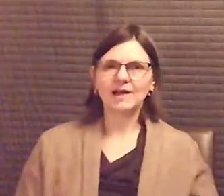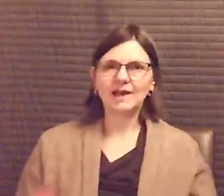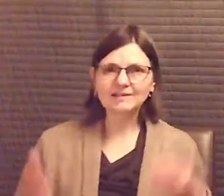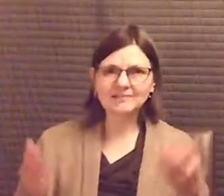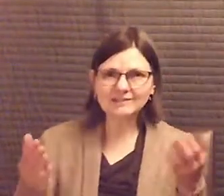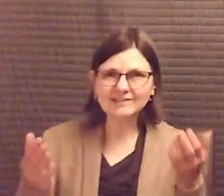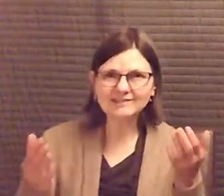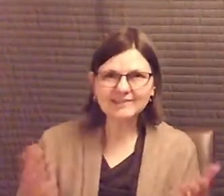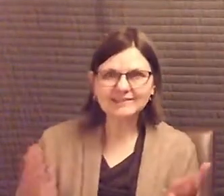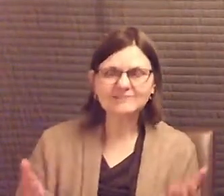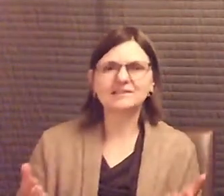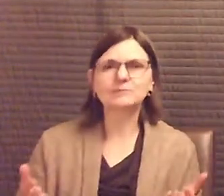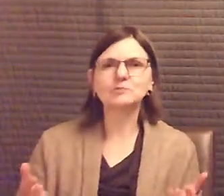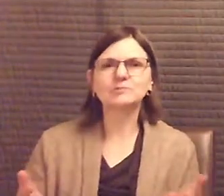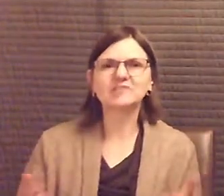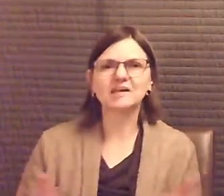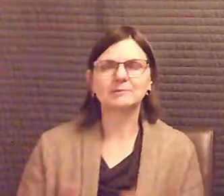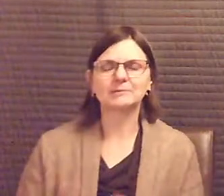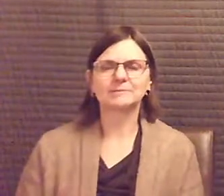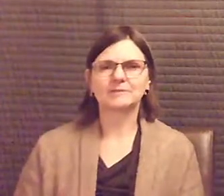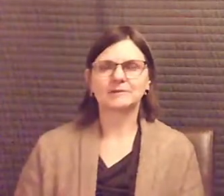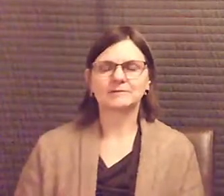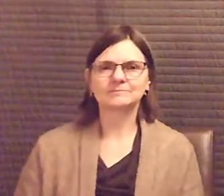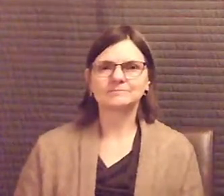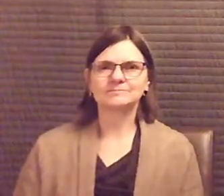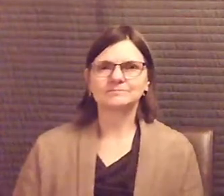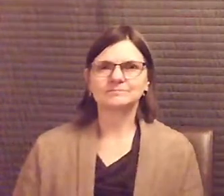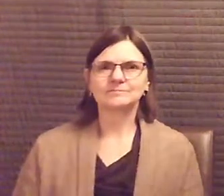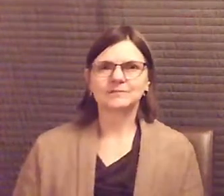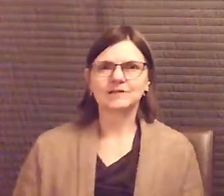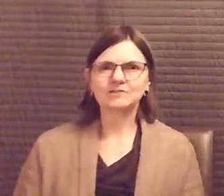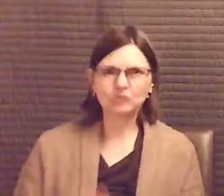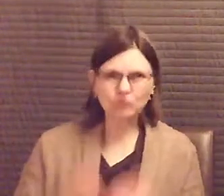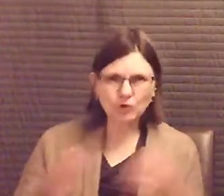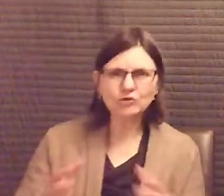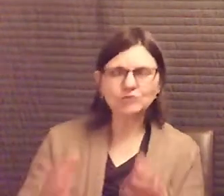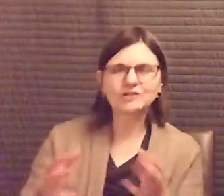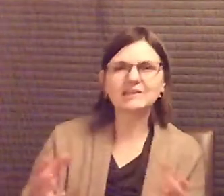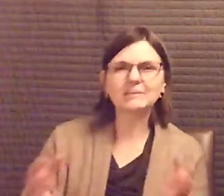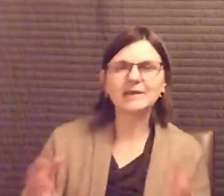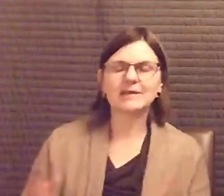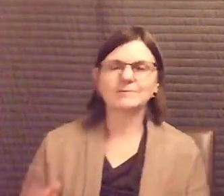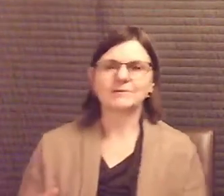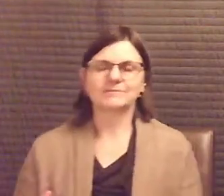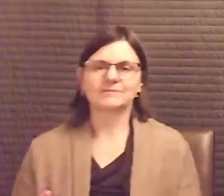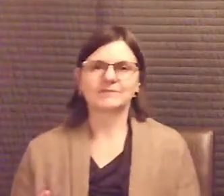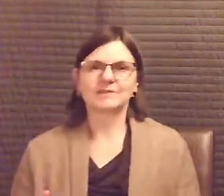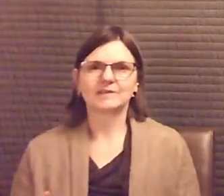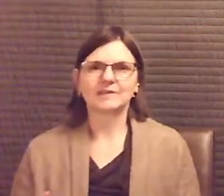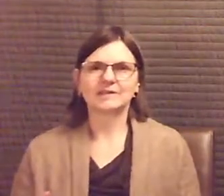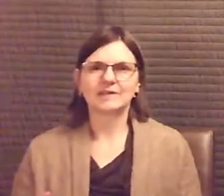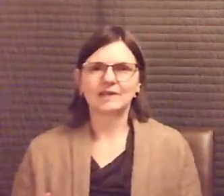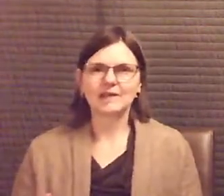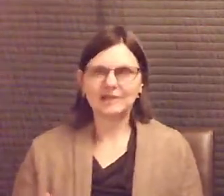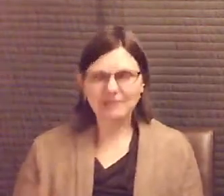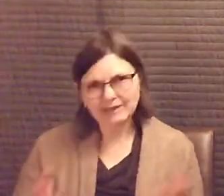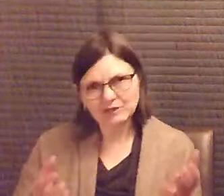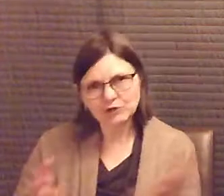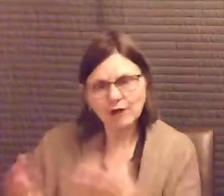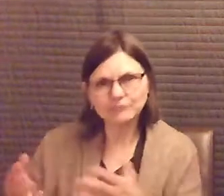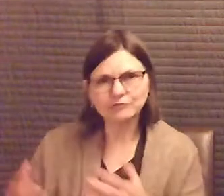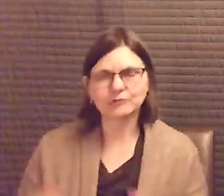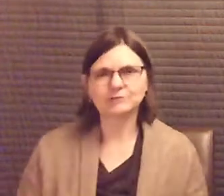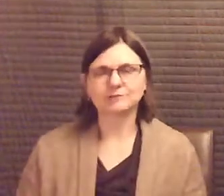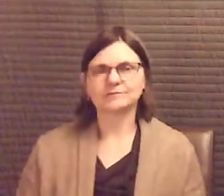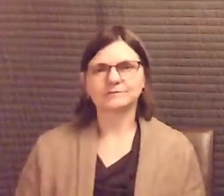ben zo geen soep gezegd wat ze zich moesten beschermde ik een big de engels en ze konden the remaining going to their house geen en